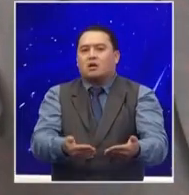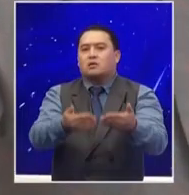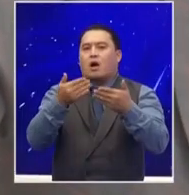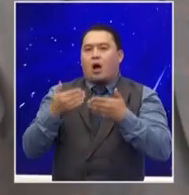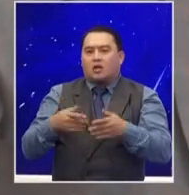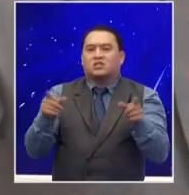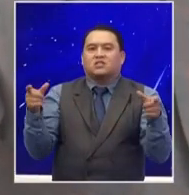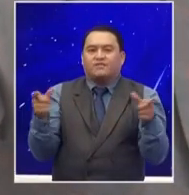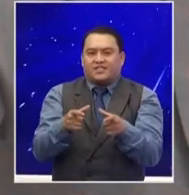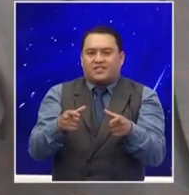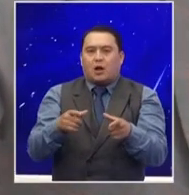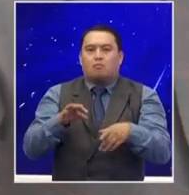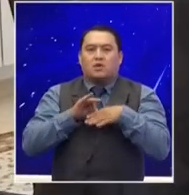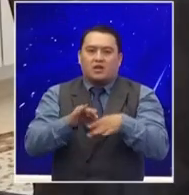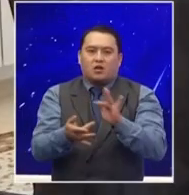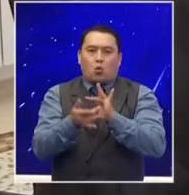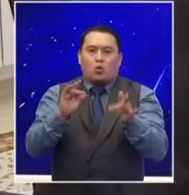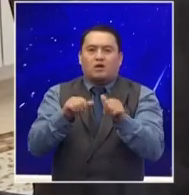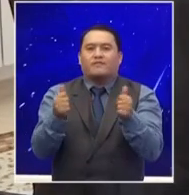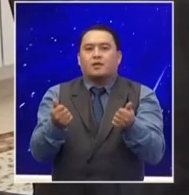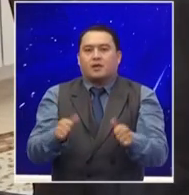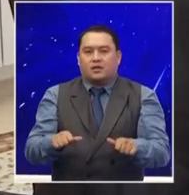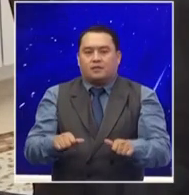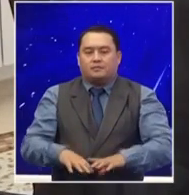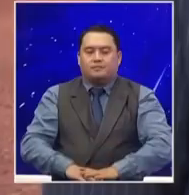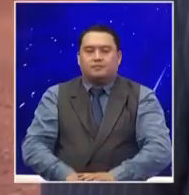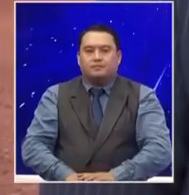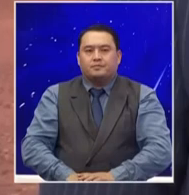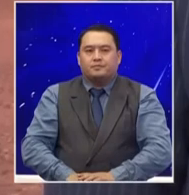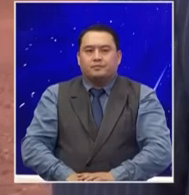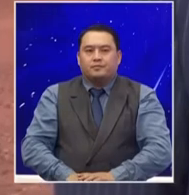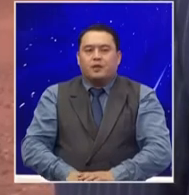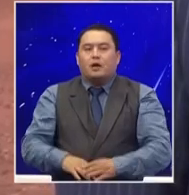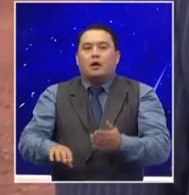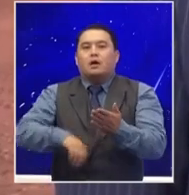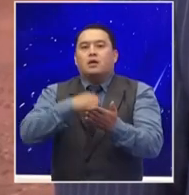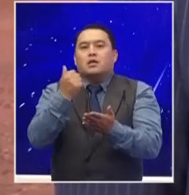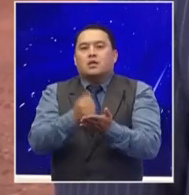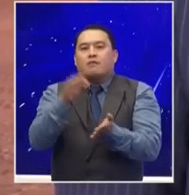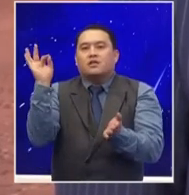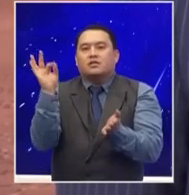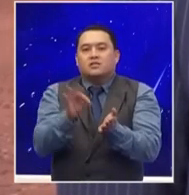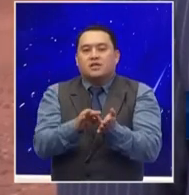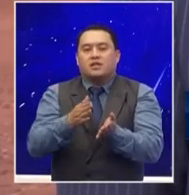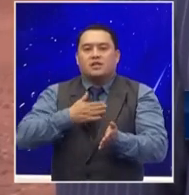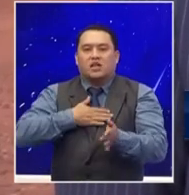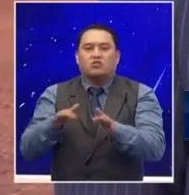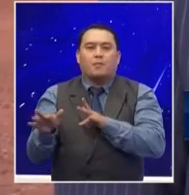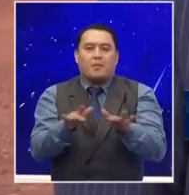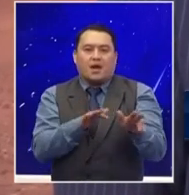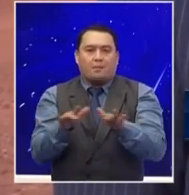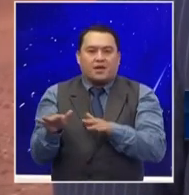однако в связи с пандемией проведено в онлайн-режиме. Главной целью проведения нашего мероприятия